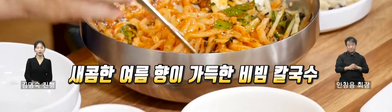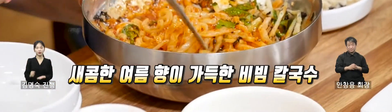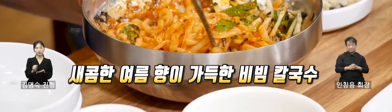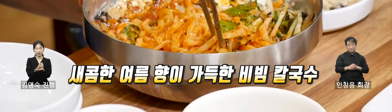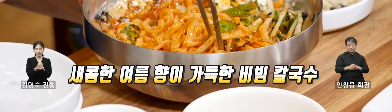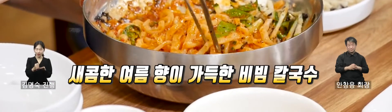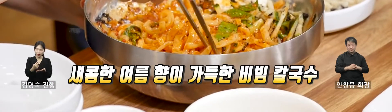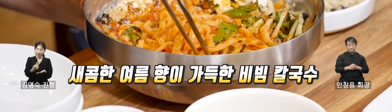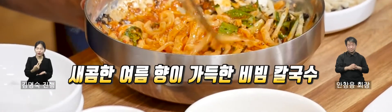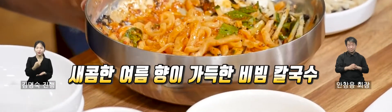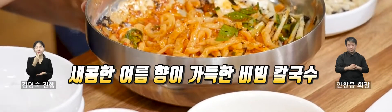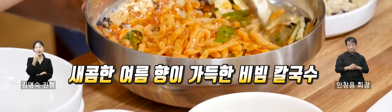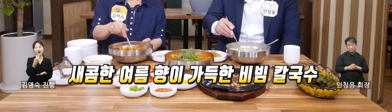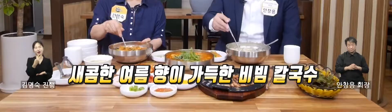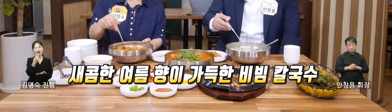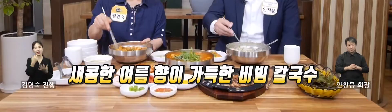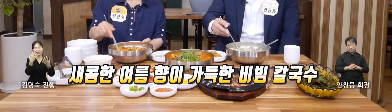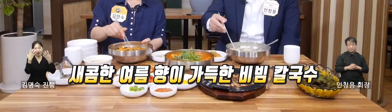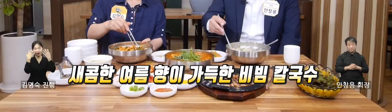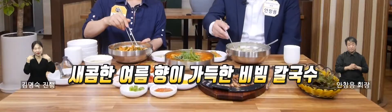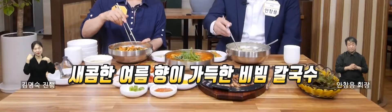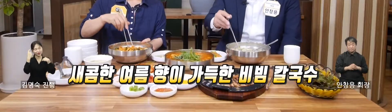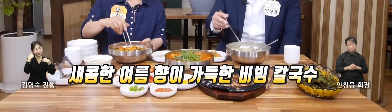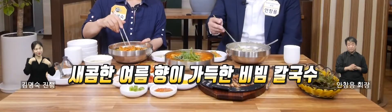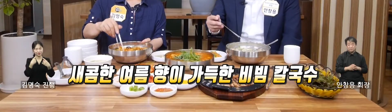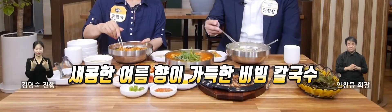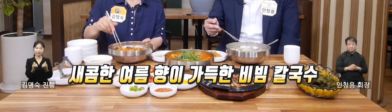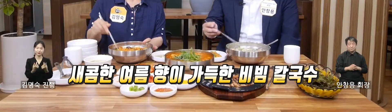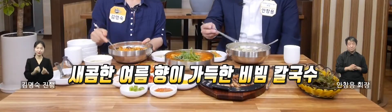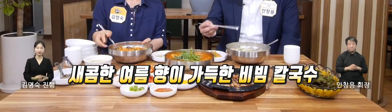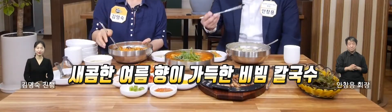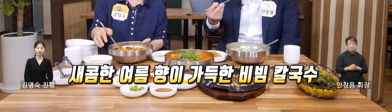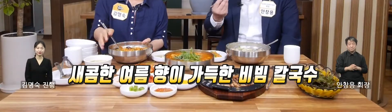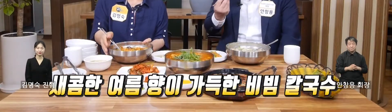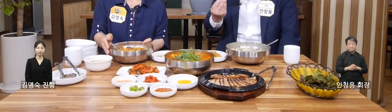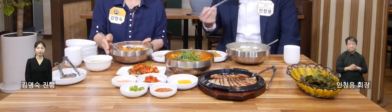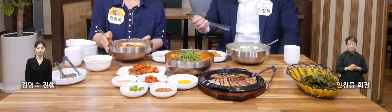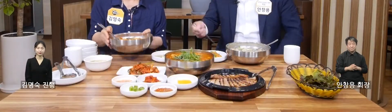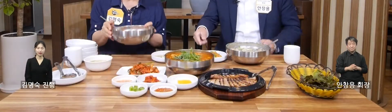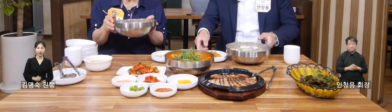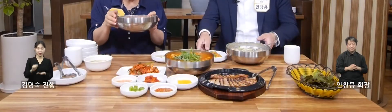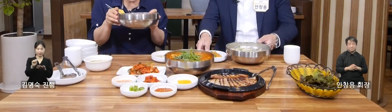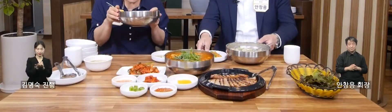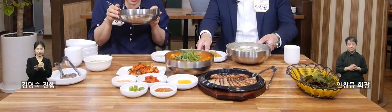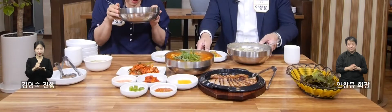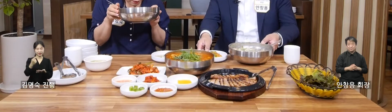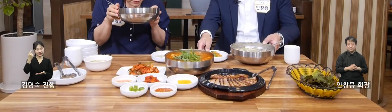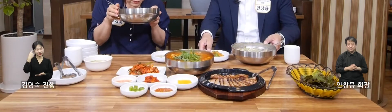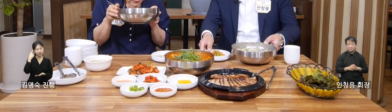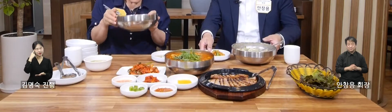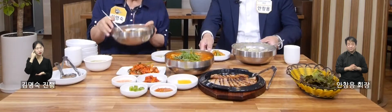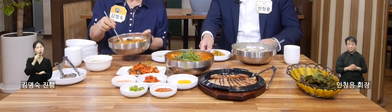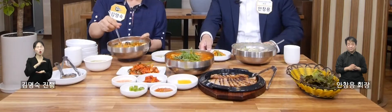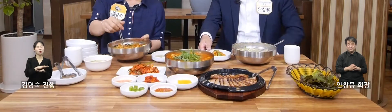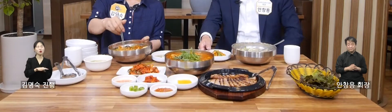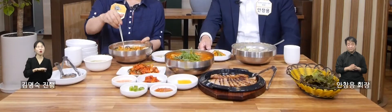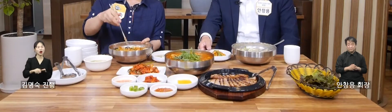새콤한 여름이라 또 그 비빔이 왠지 시원한 느낌이 나요.